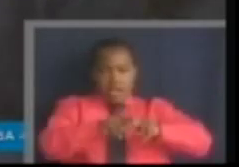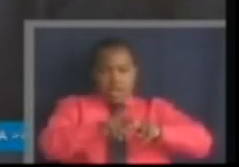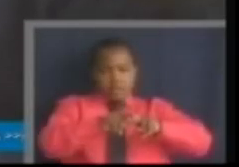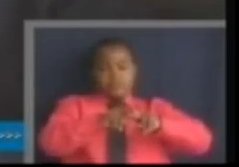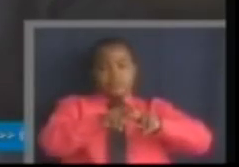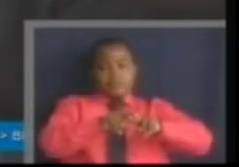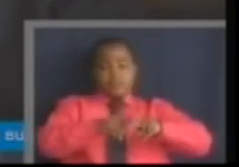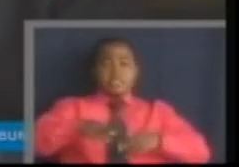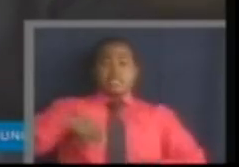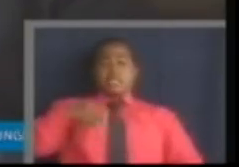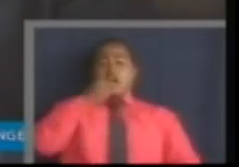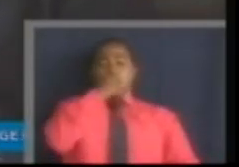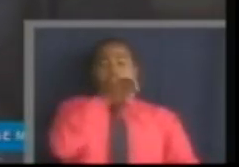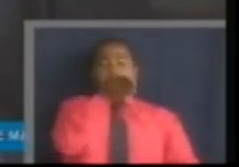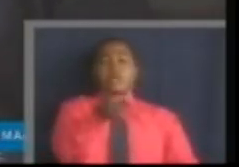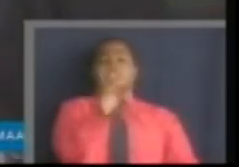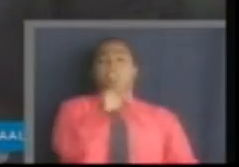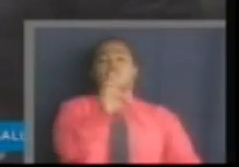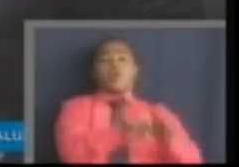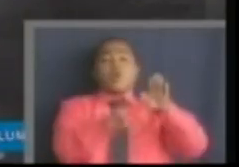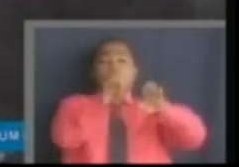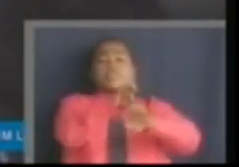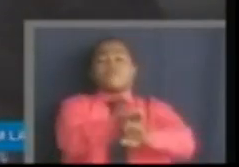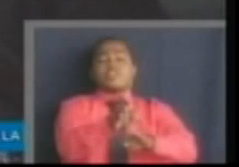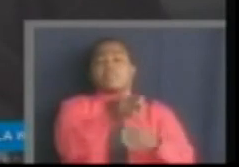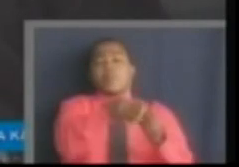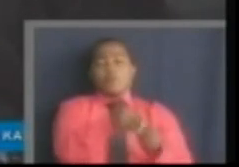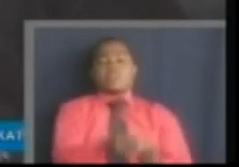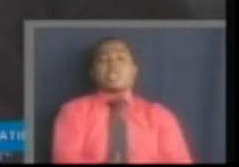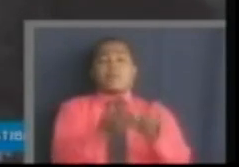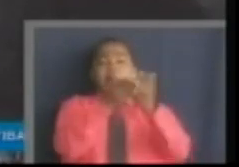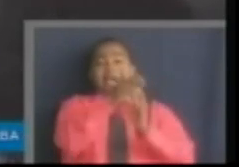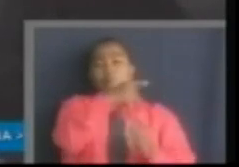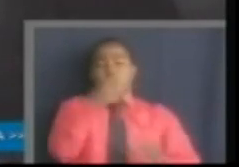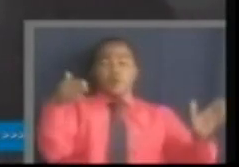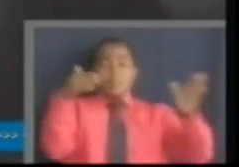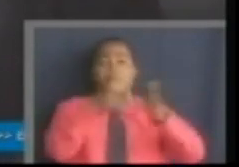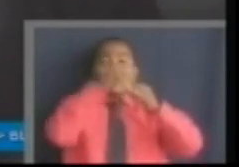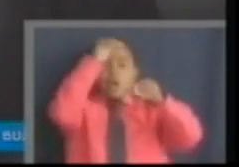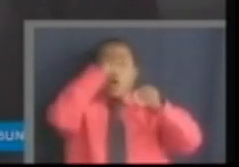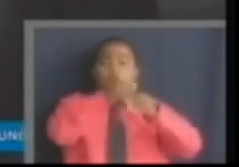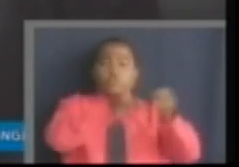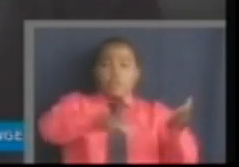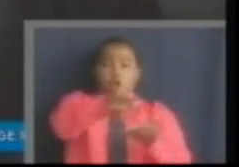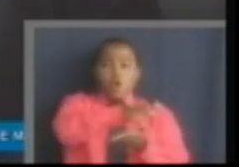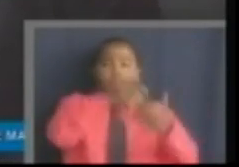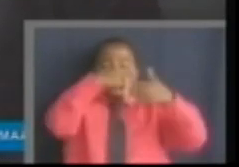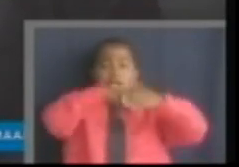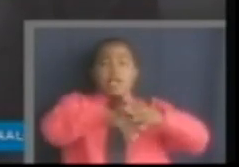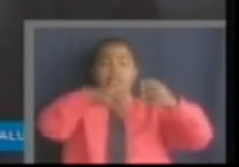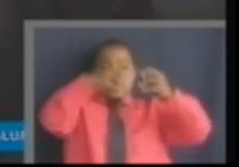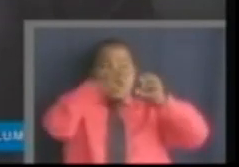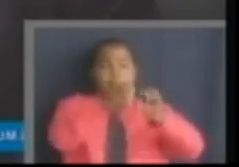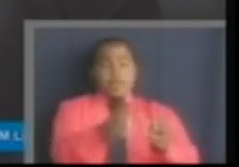Nataka kusema hili sio kwa wenye viti na makamu tu. Hata wajumbe wote wa kamati, lugha